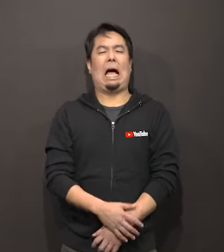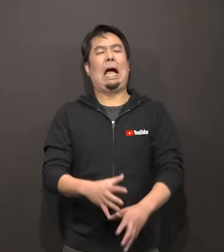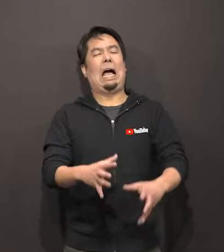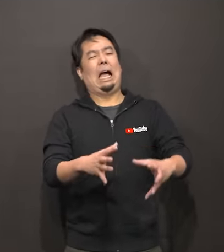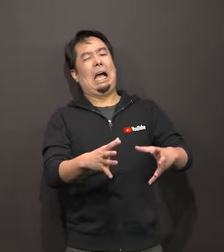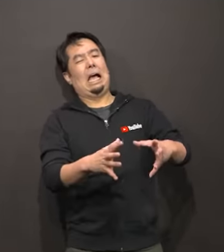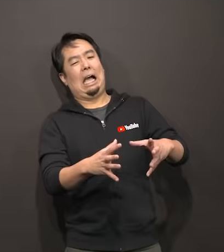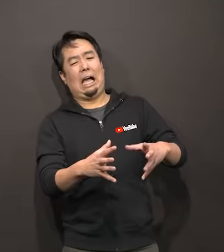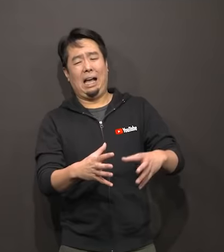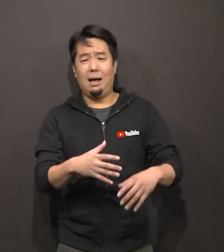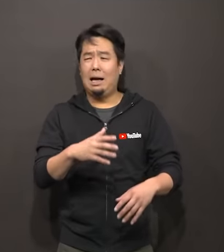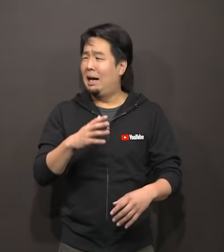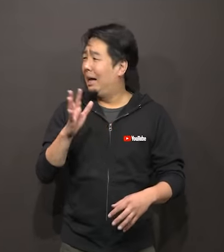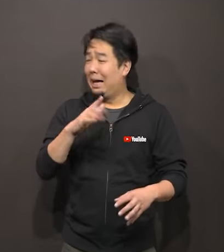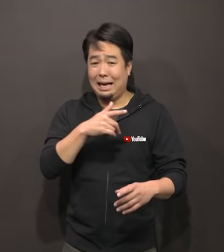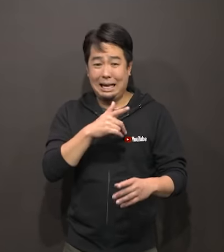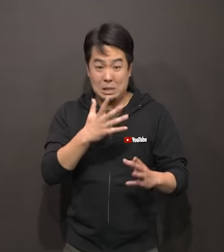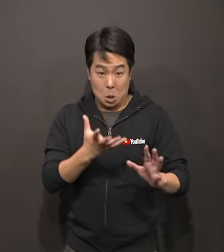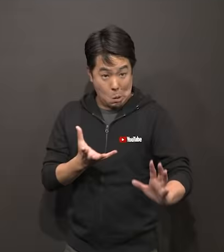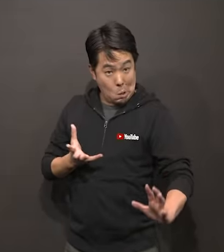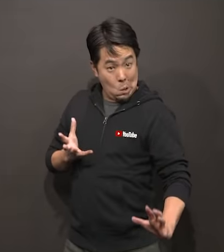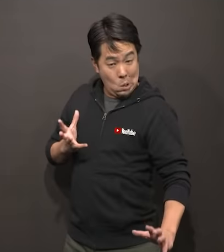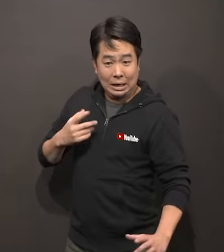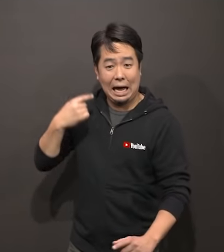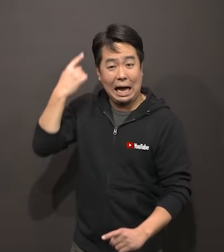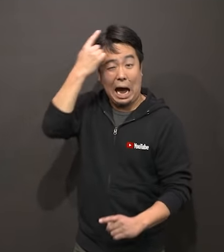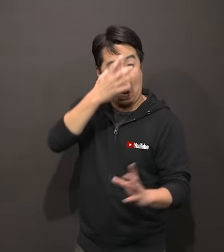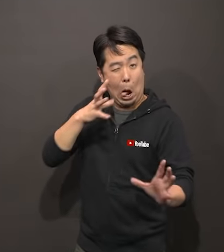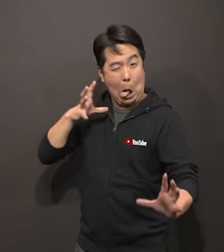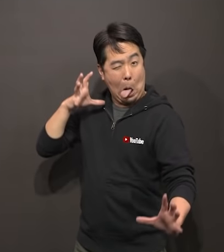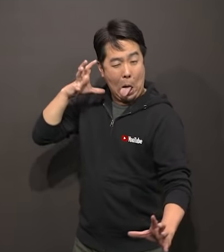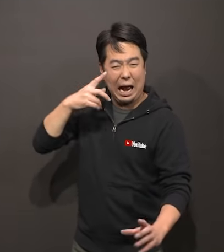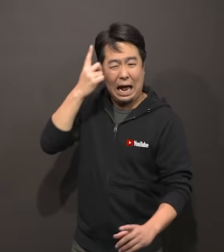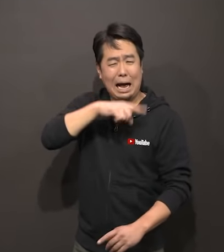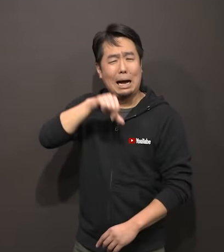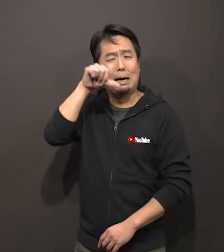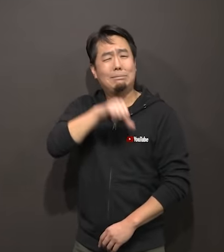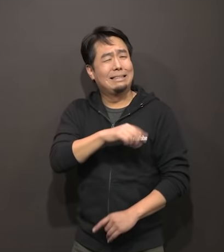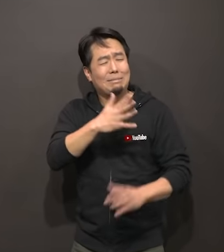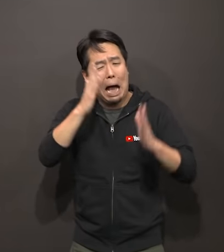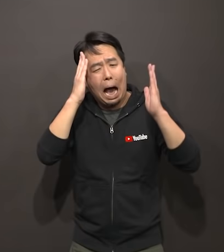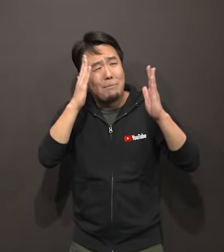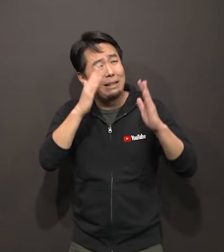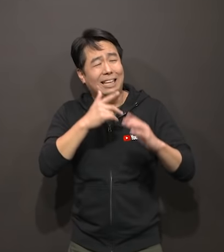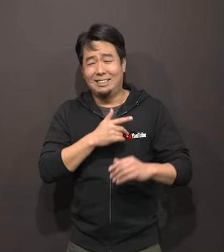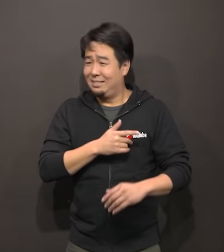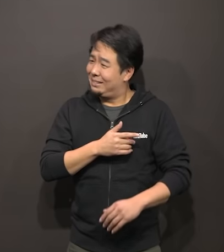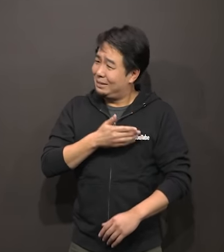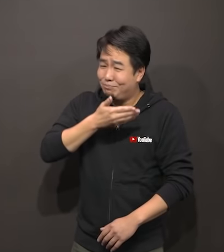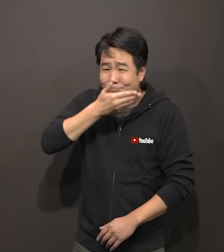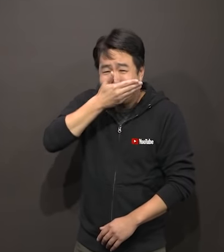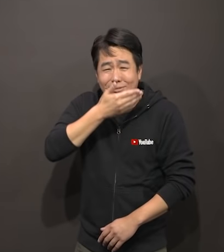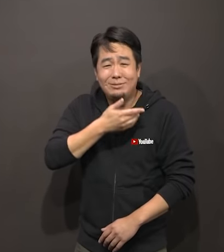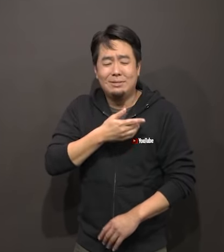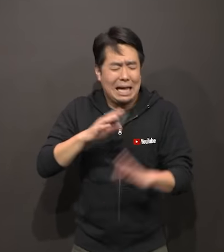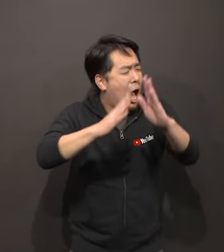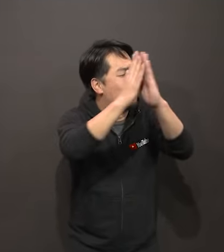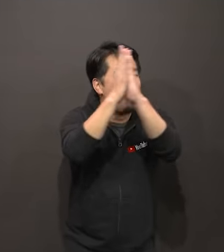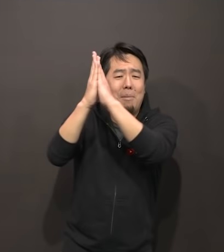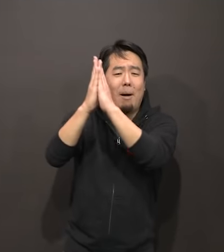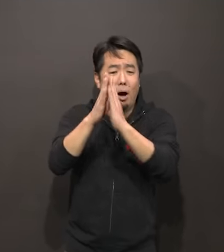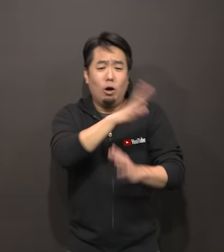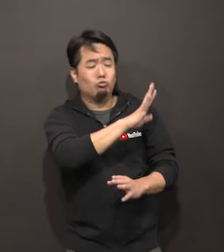あー! あー! カムキモ! カムキモ! カムキモ! カムキモ! 頑張ってるカムキモ! 頑張ってるカムキモ! ごめんごめん ごめんごめん いや惜しいよ! いや惜しいよ!